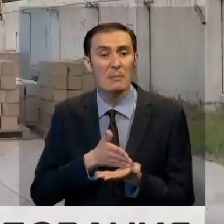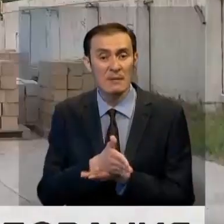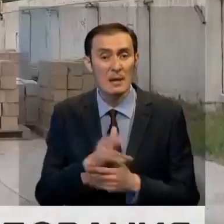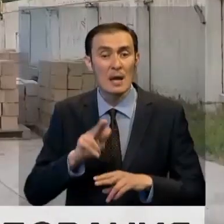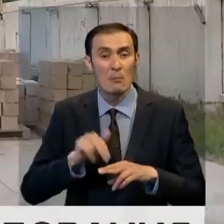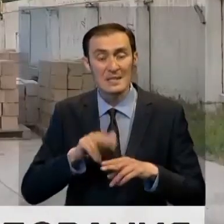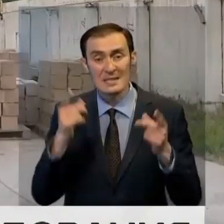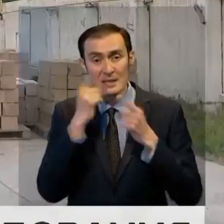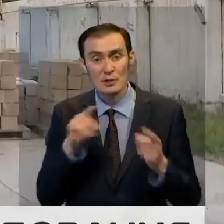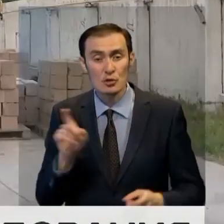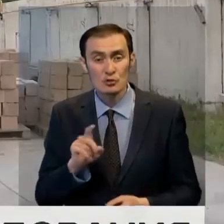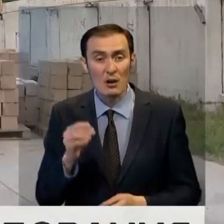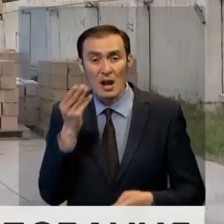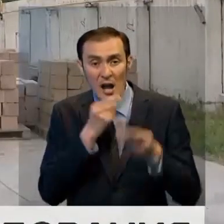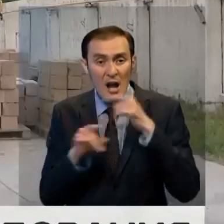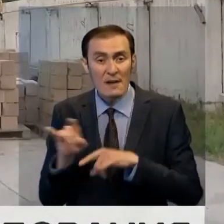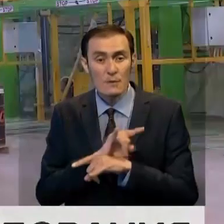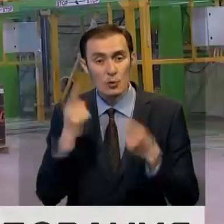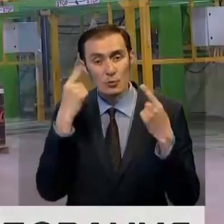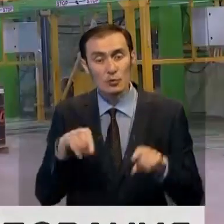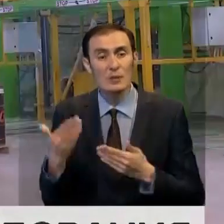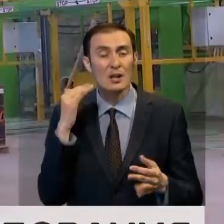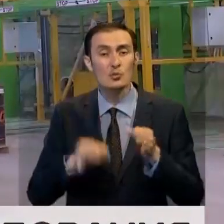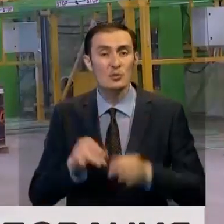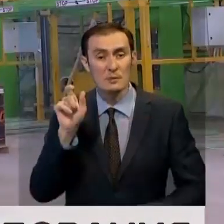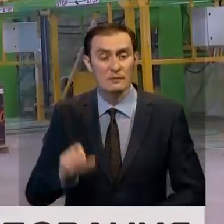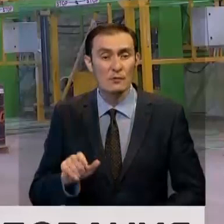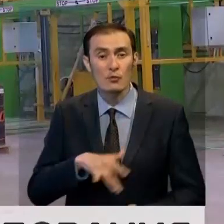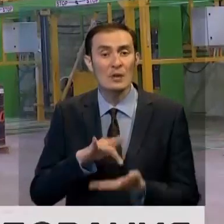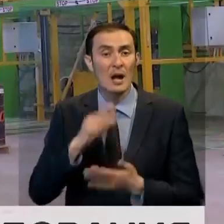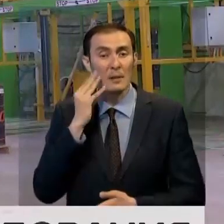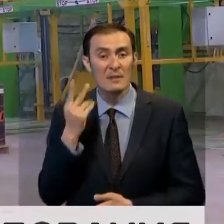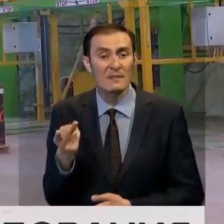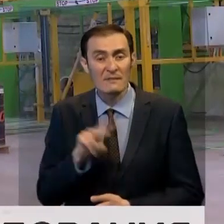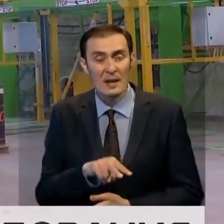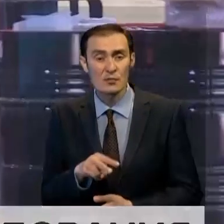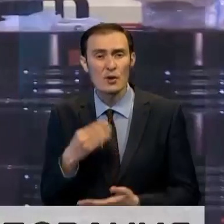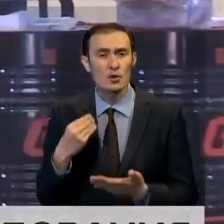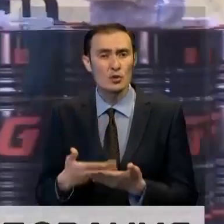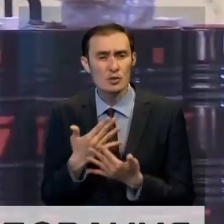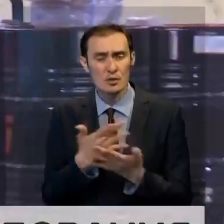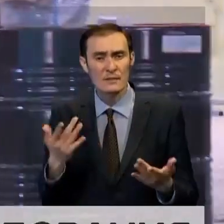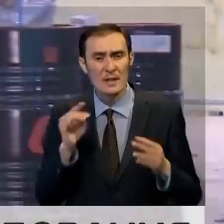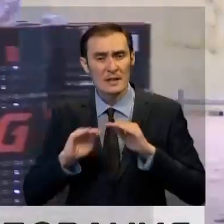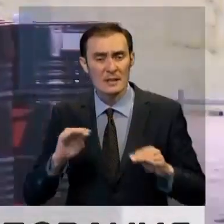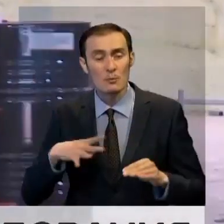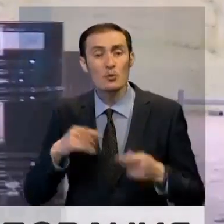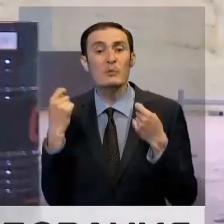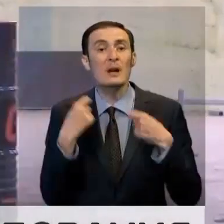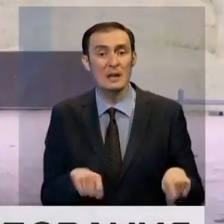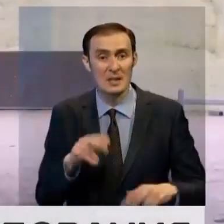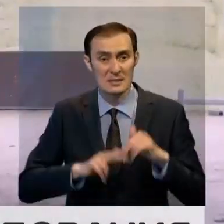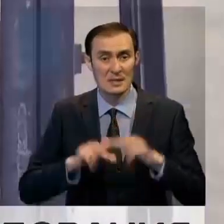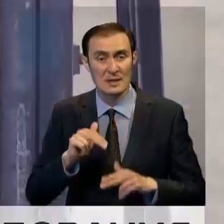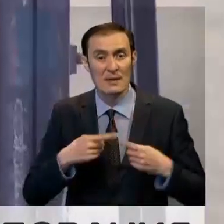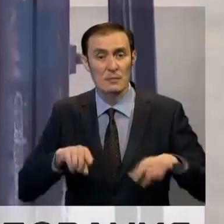направлении. В полиции сообщили, что аферу придумал ранее судимый житель Алматы. Две единицы дорогостоящей техники успели продать на